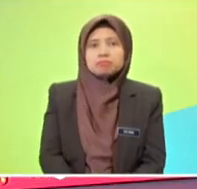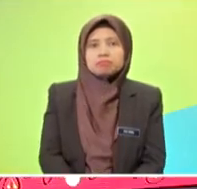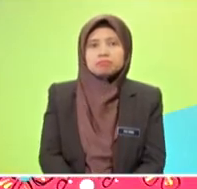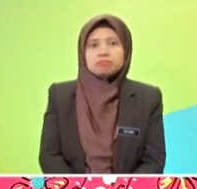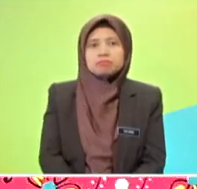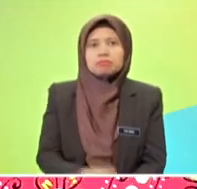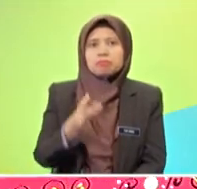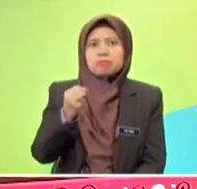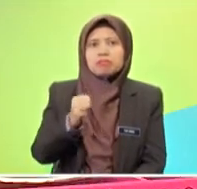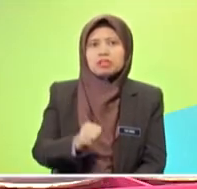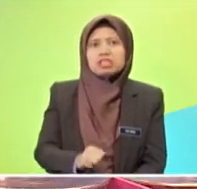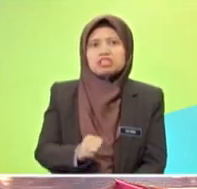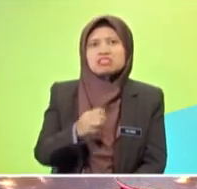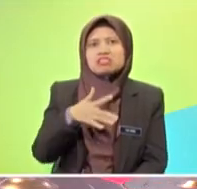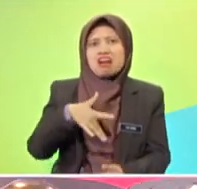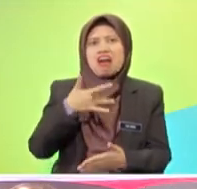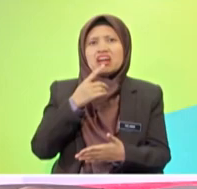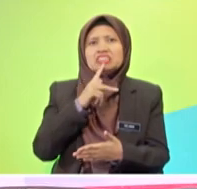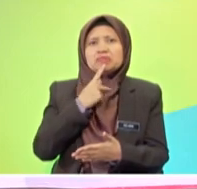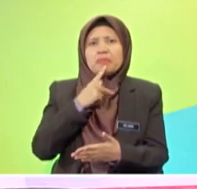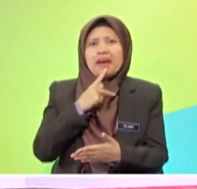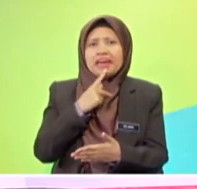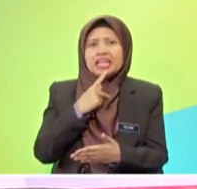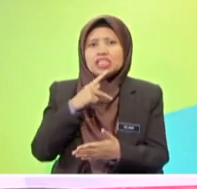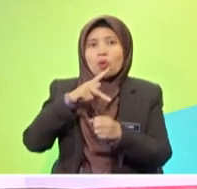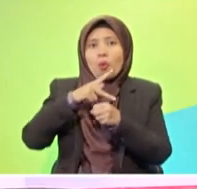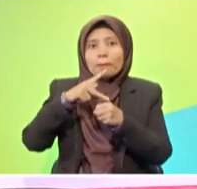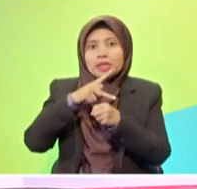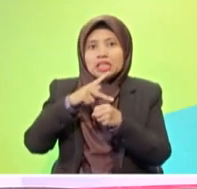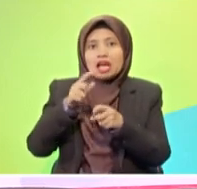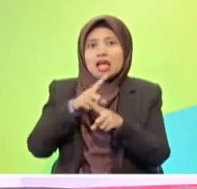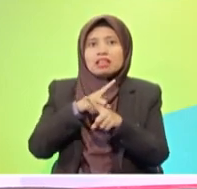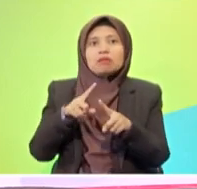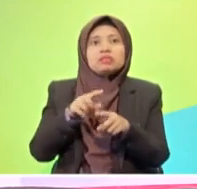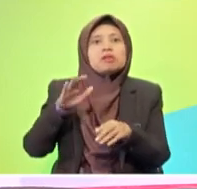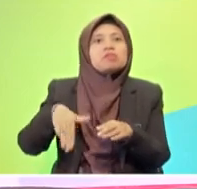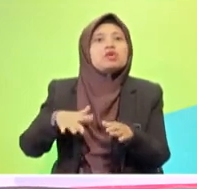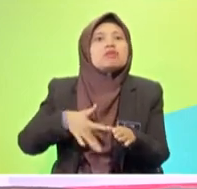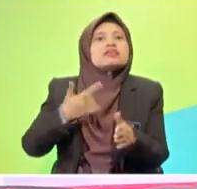mereka baru rasa pahitnya kopi ya Ivan belum rasa lagi pahitnya kehidupan